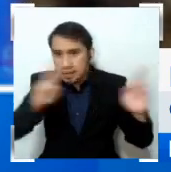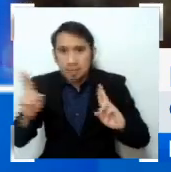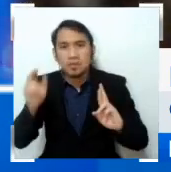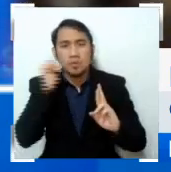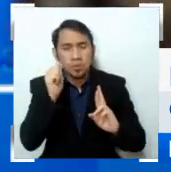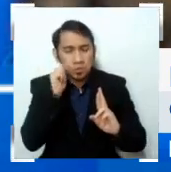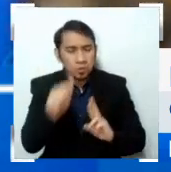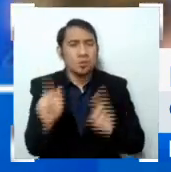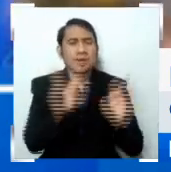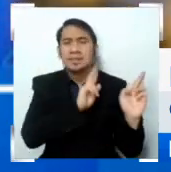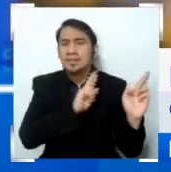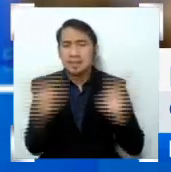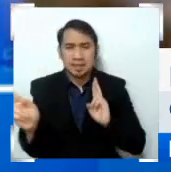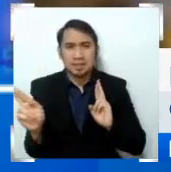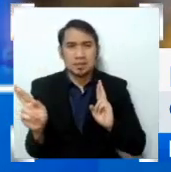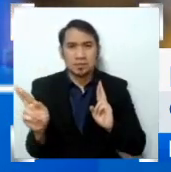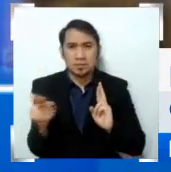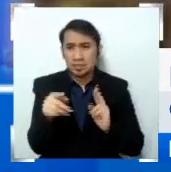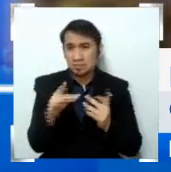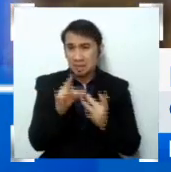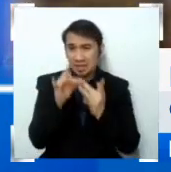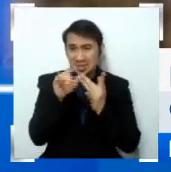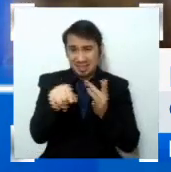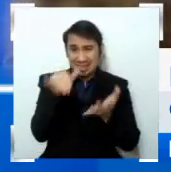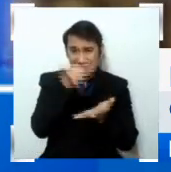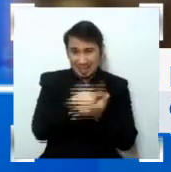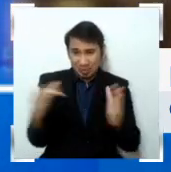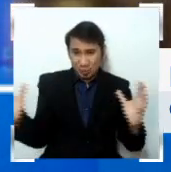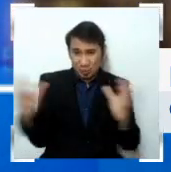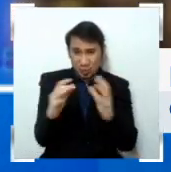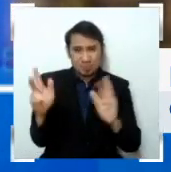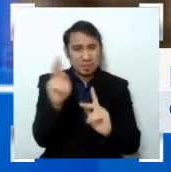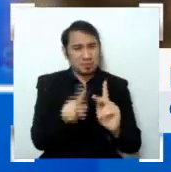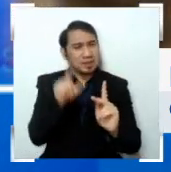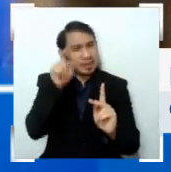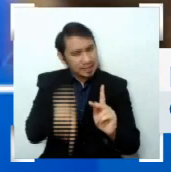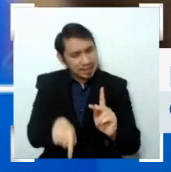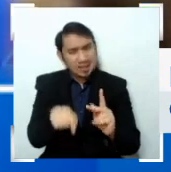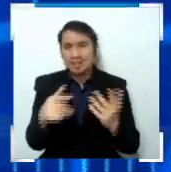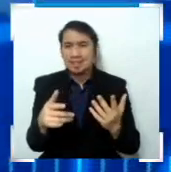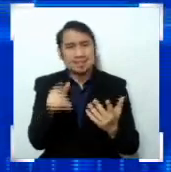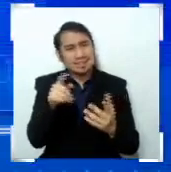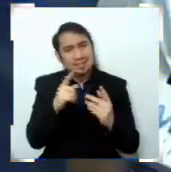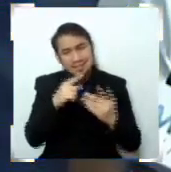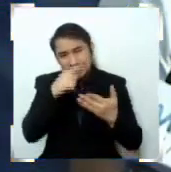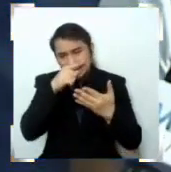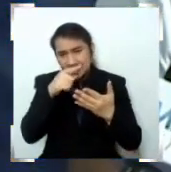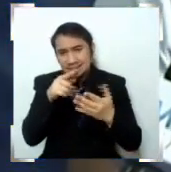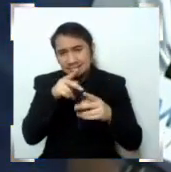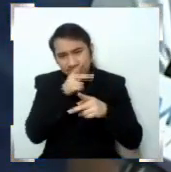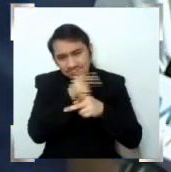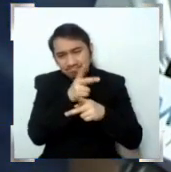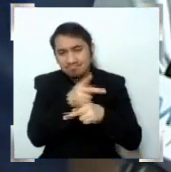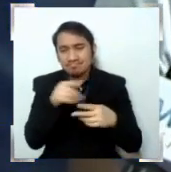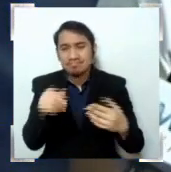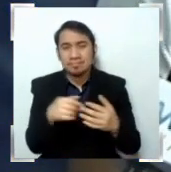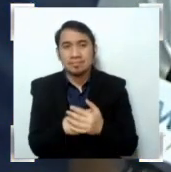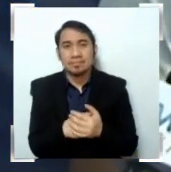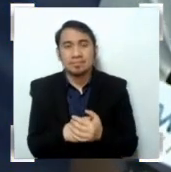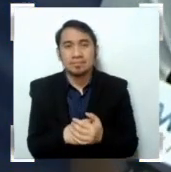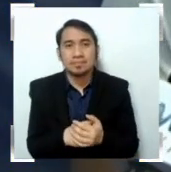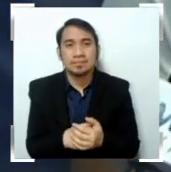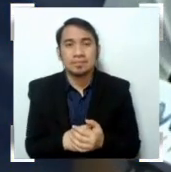mga pag-iipon-ipon ng mga tao. Handa naman makipagtulungan sa investigasyon ang sangkot na fraternity. Siguro po kung naaraman ko